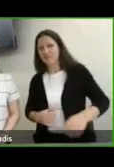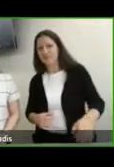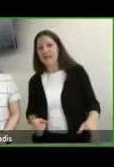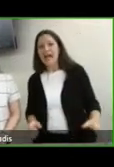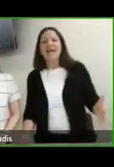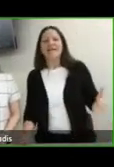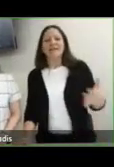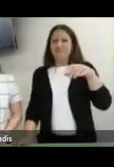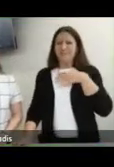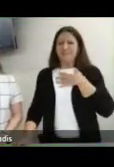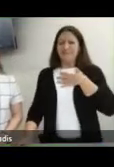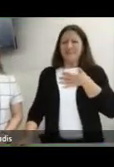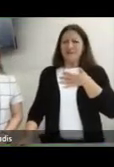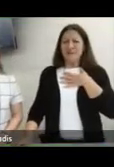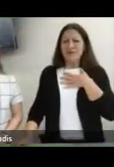gagnant.